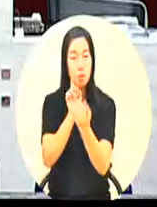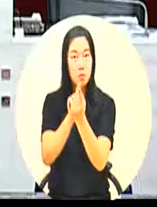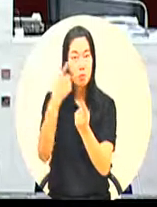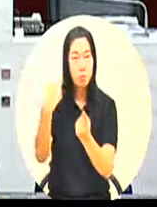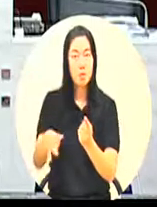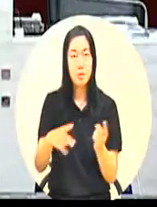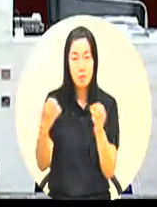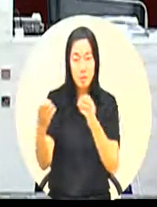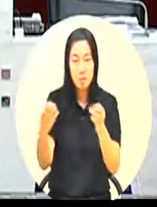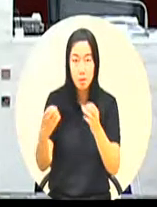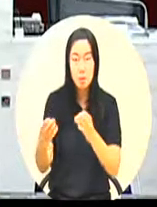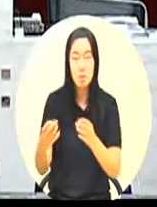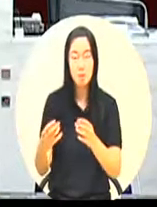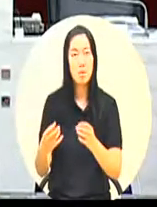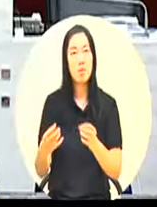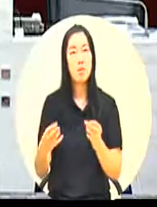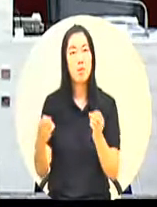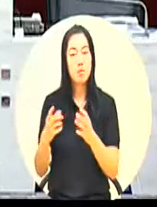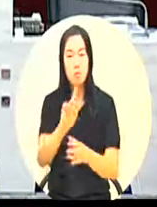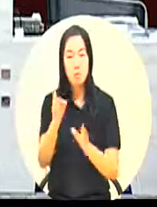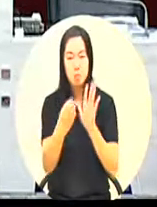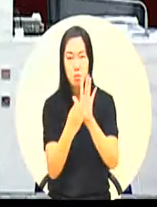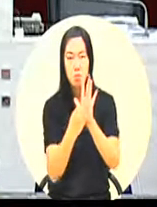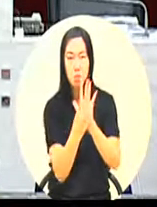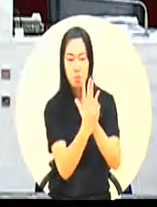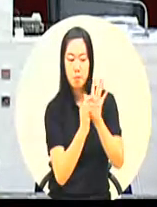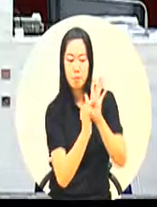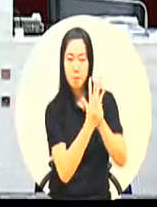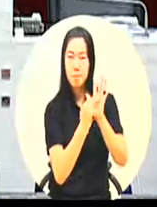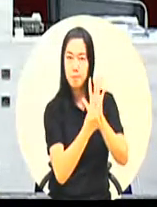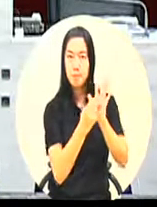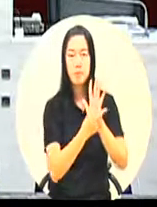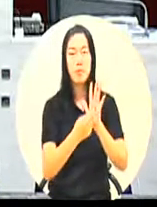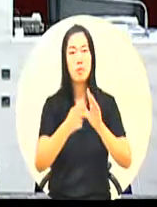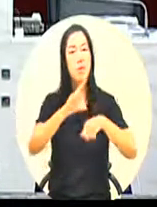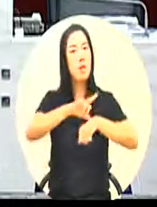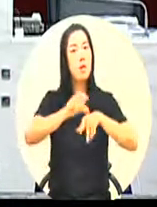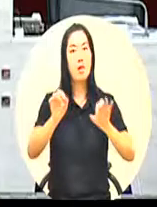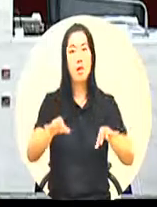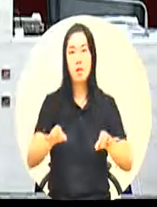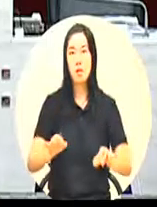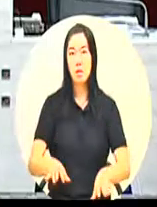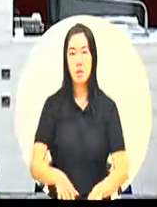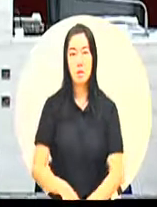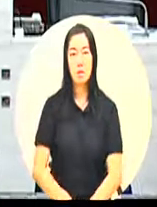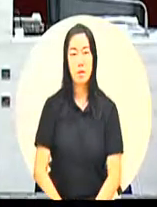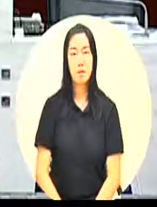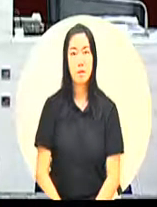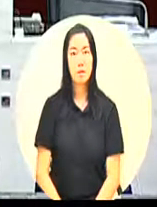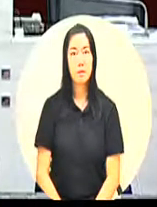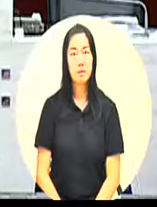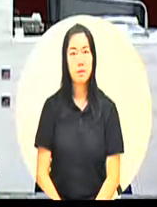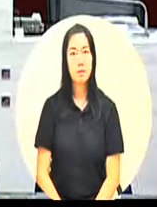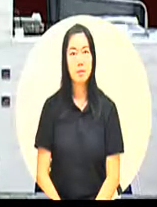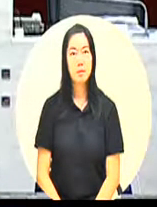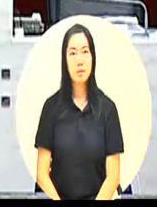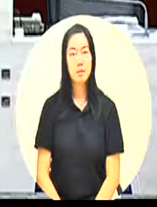去讨论哪个字要再改，我这样就耗时。 总召的意思是他支持民进党的版本，但是